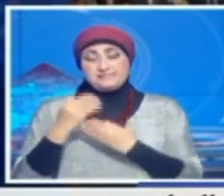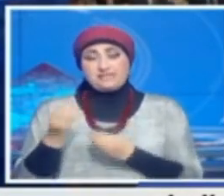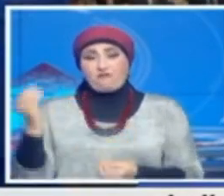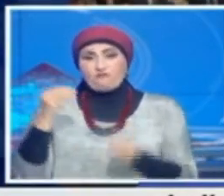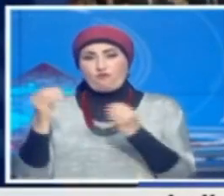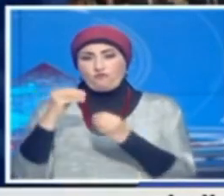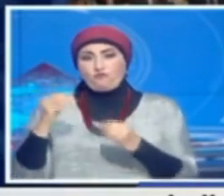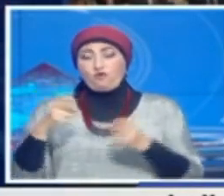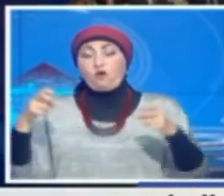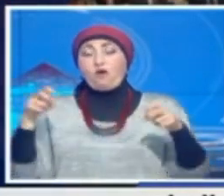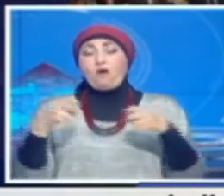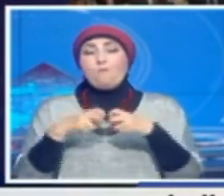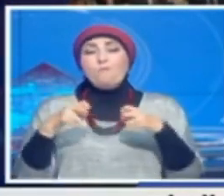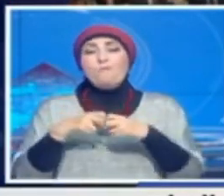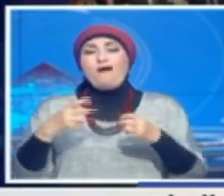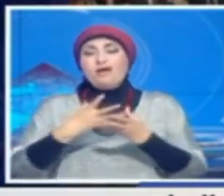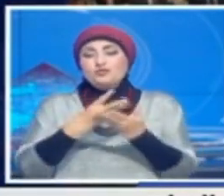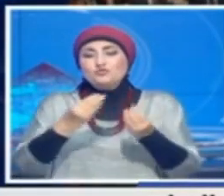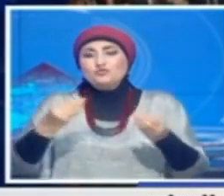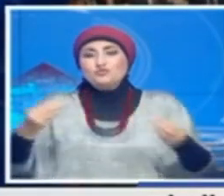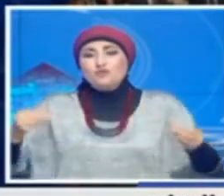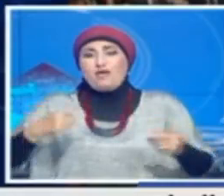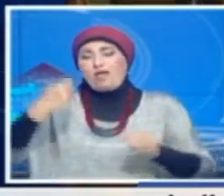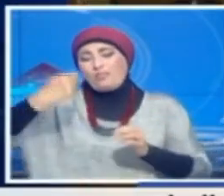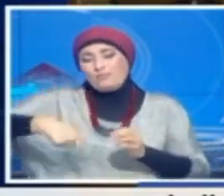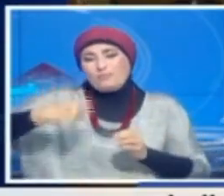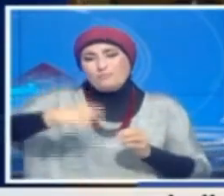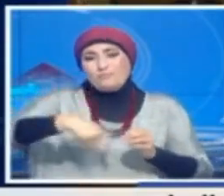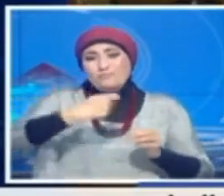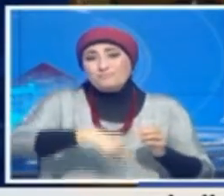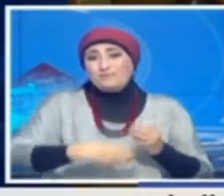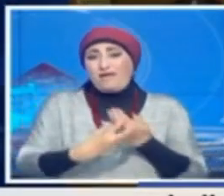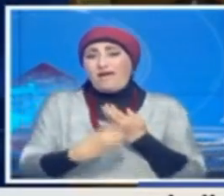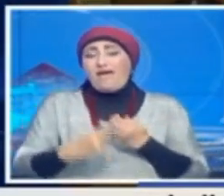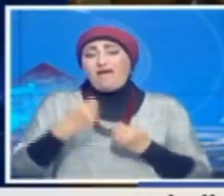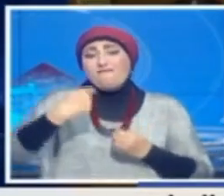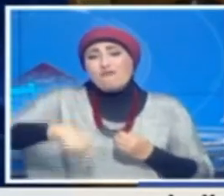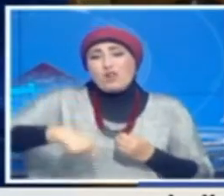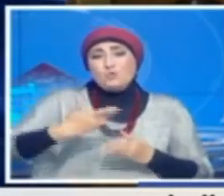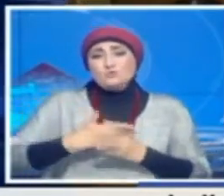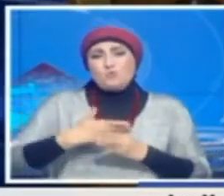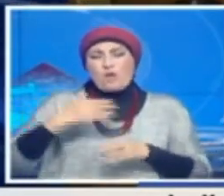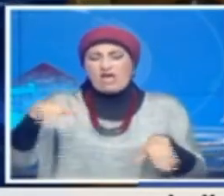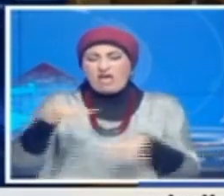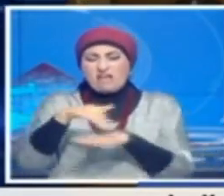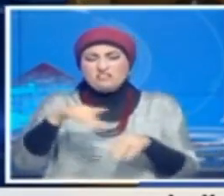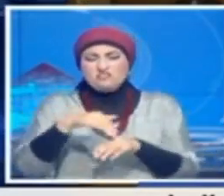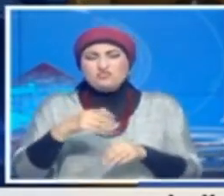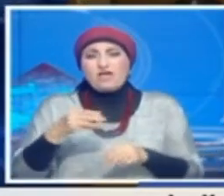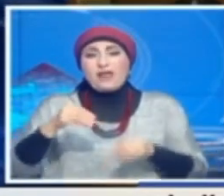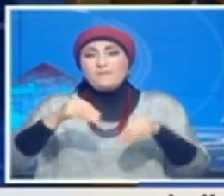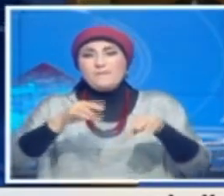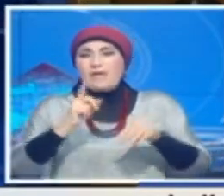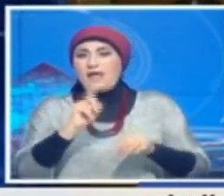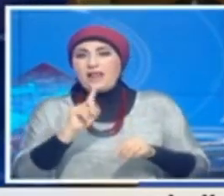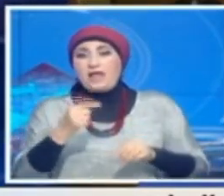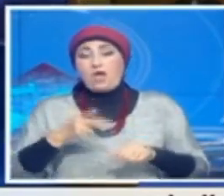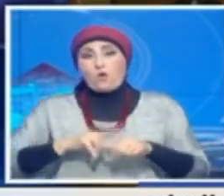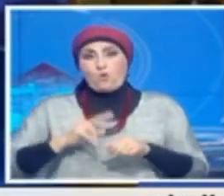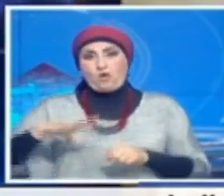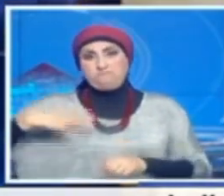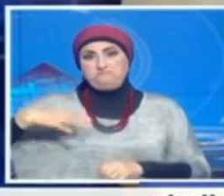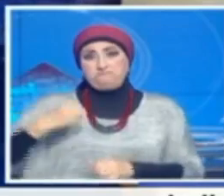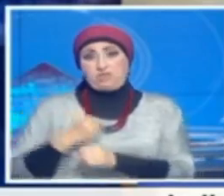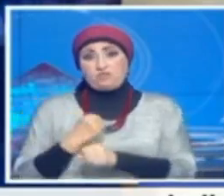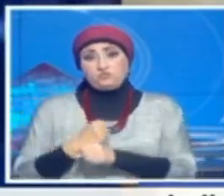للتعاون لزيادة المعروض من السلع بأسعار مخفضة وتقنين أوضاع الباعة الجائلين ودعم رواد الأعمال